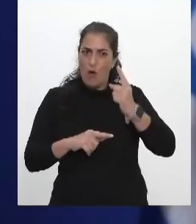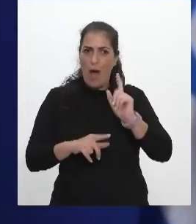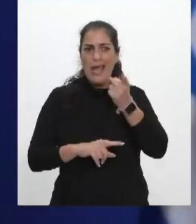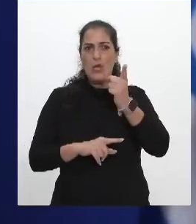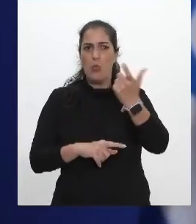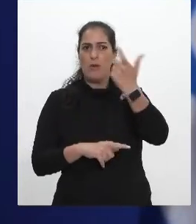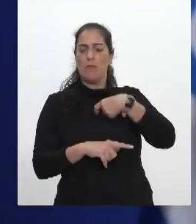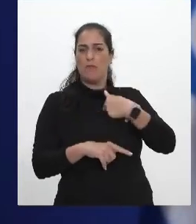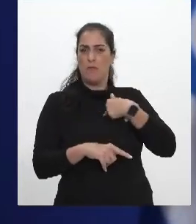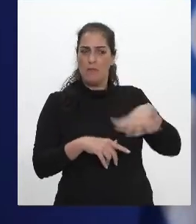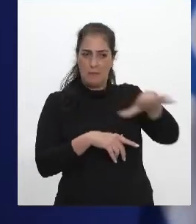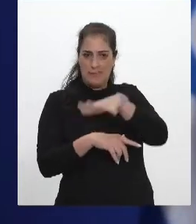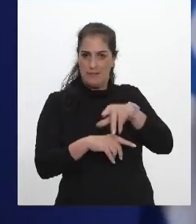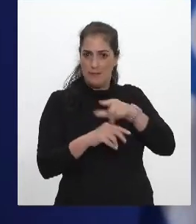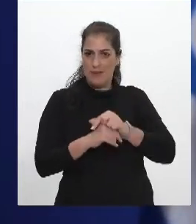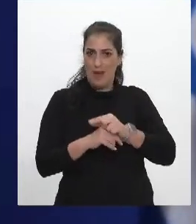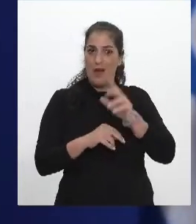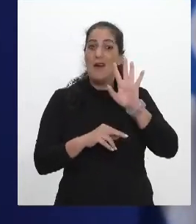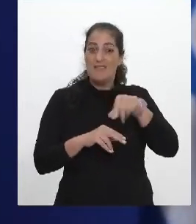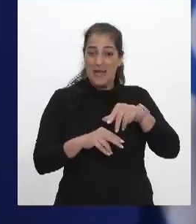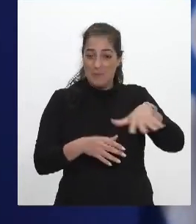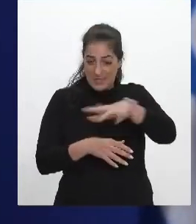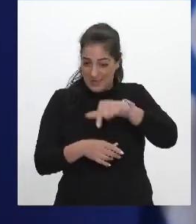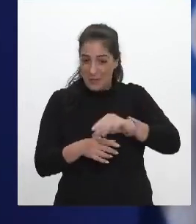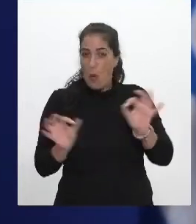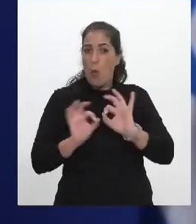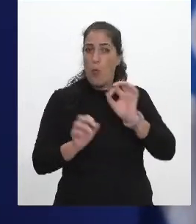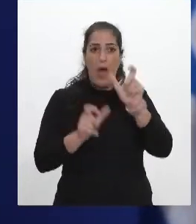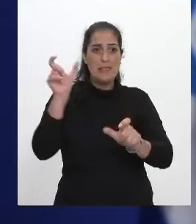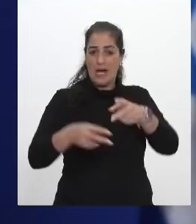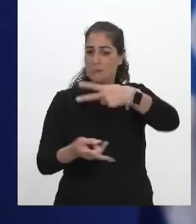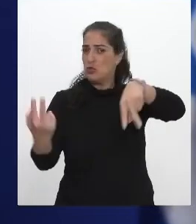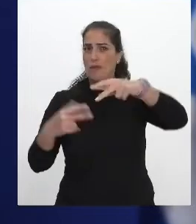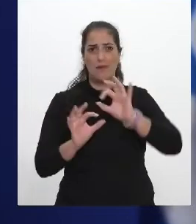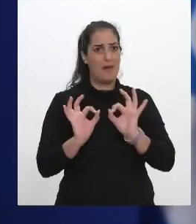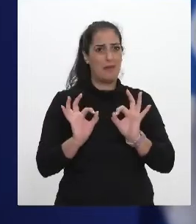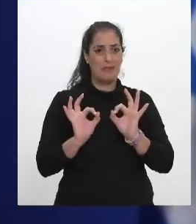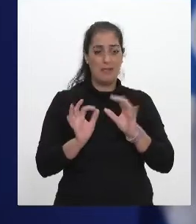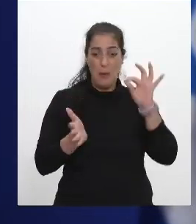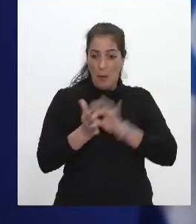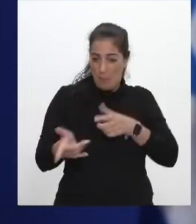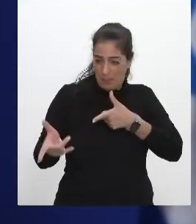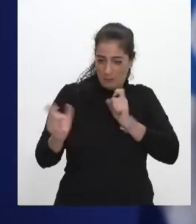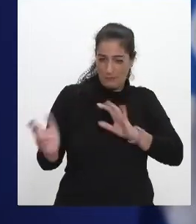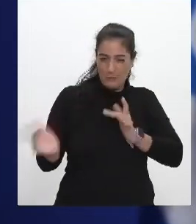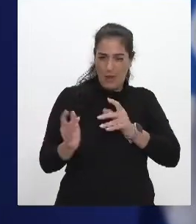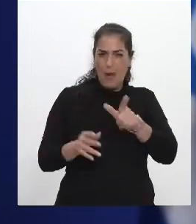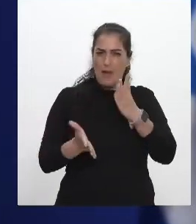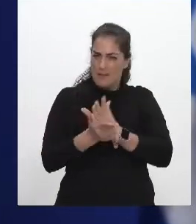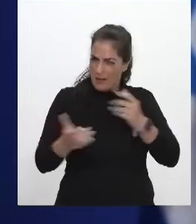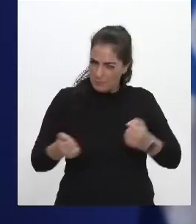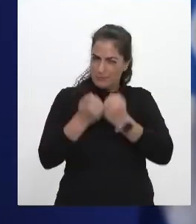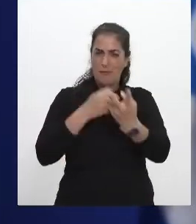שהיו שם במרחב גם לא הסתובבו במרחב הזה באותה עת אזרחים במהלך הקרבות הם נתקלו בהטיות מצד